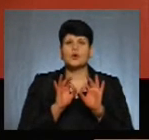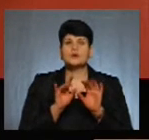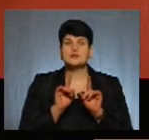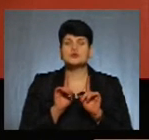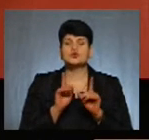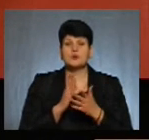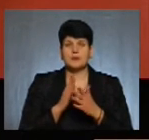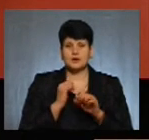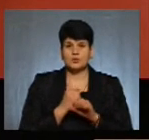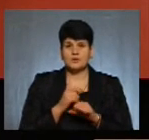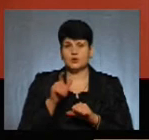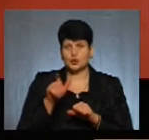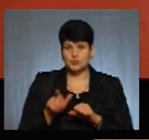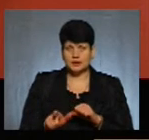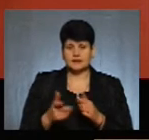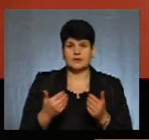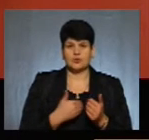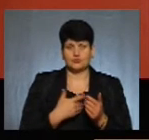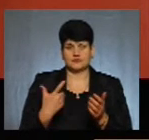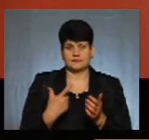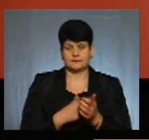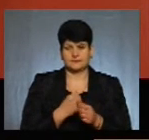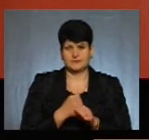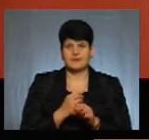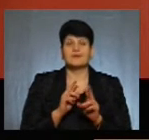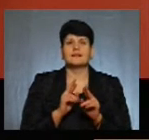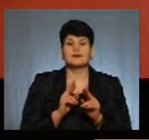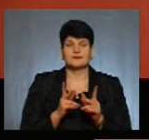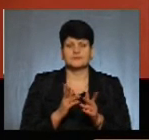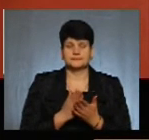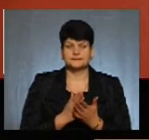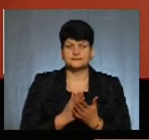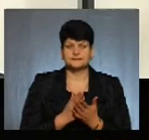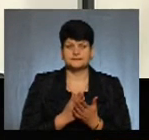Скажіть, що має робити людина, яка хоче провакцинуватися? Який є алгоритм дій?